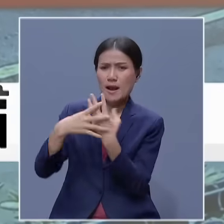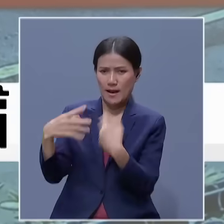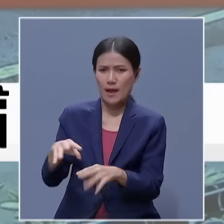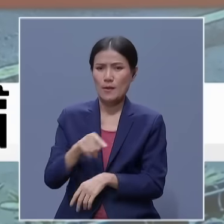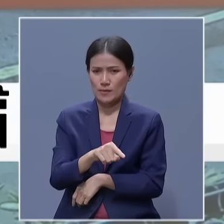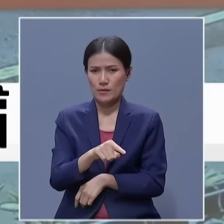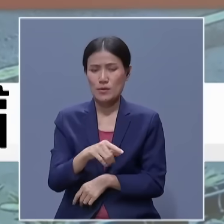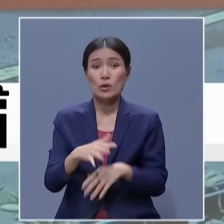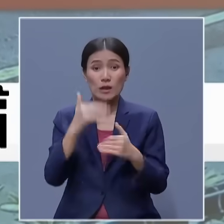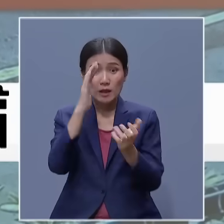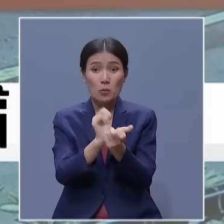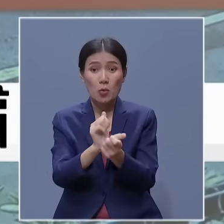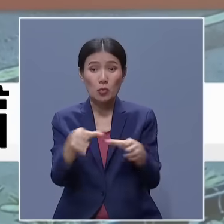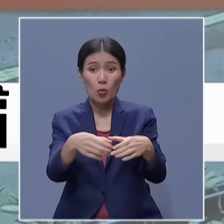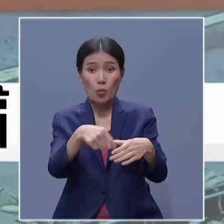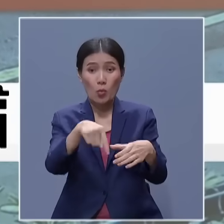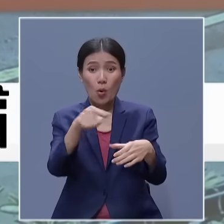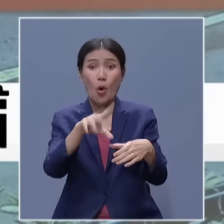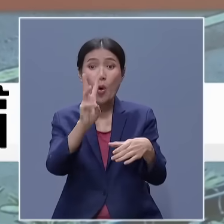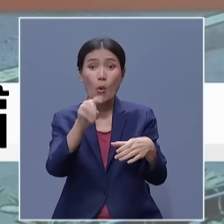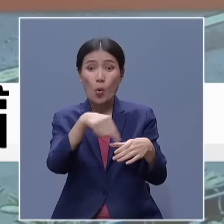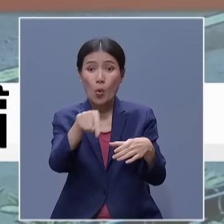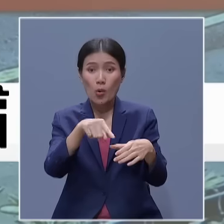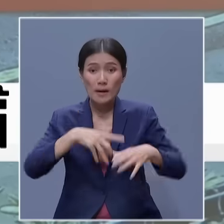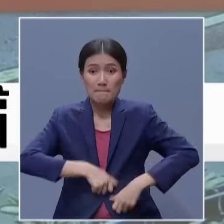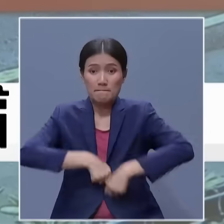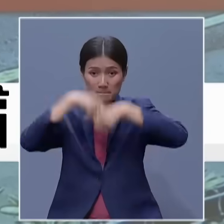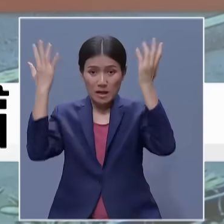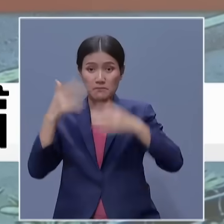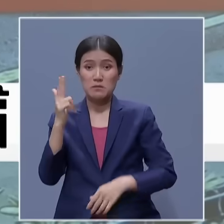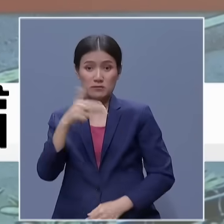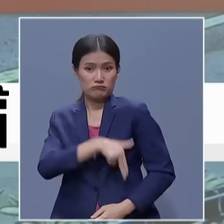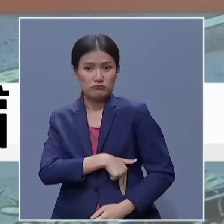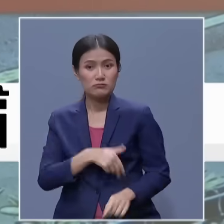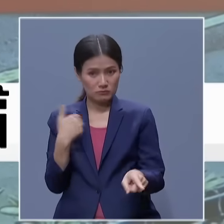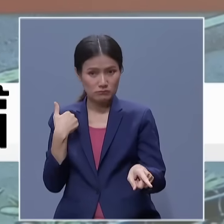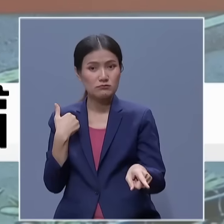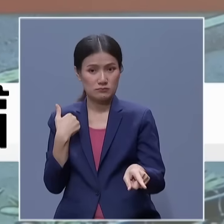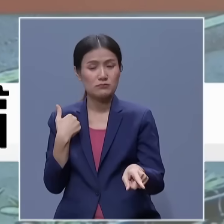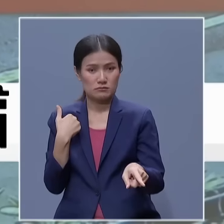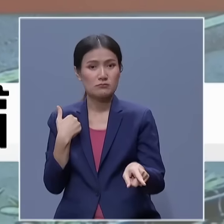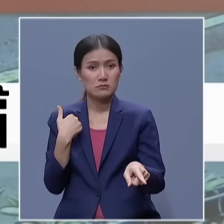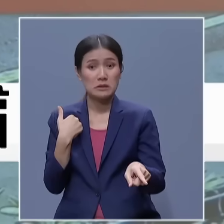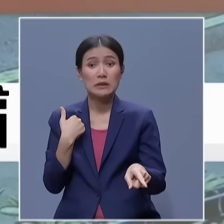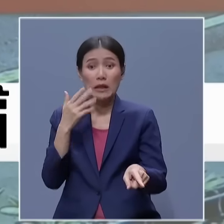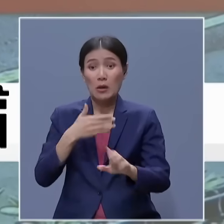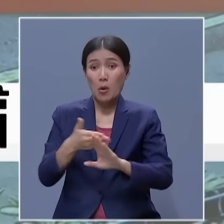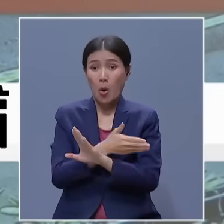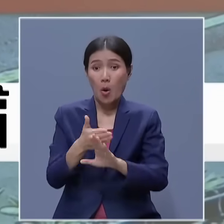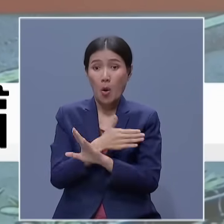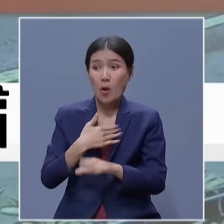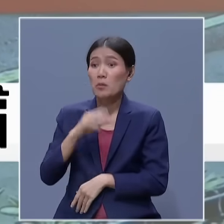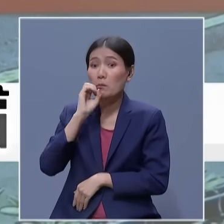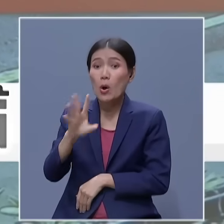ครับ1ใน6ตำรวจถอดเสื้อโดยมีปืนเหน็บไว้ที่เอวหลังจากอ้างว่าตอนที่ไปร่วม